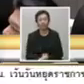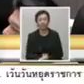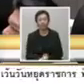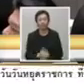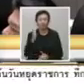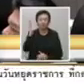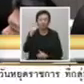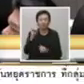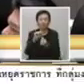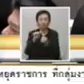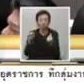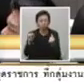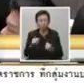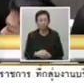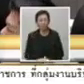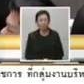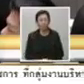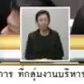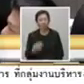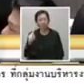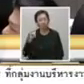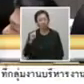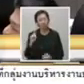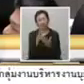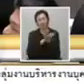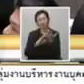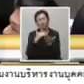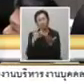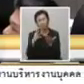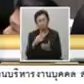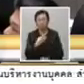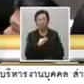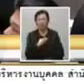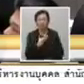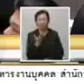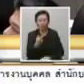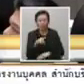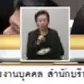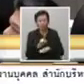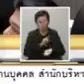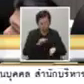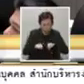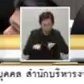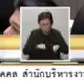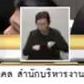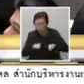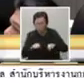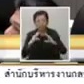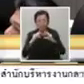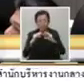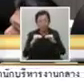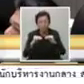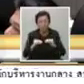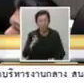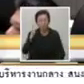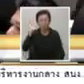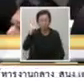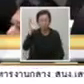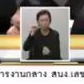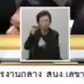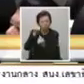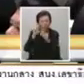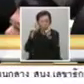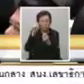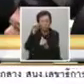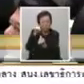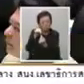ายนอกประเด็นนะคะแล้วก็ไม่เป็นประโยชน์กับประเทศชาติเลยก็ขอให้ประธานควบคุมการประชุมให้ผู้อภิปรายในประเด็นด้วย